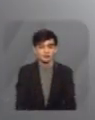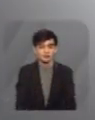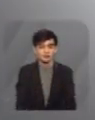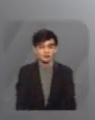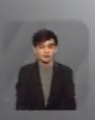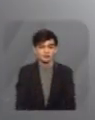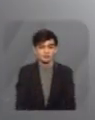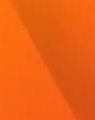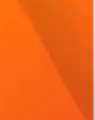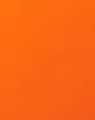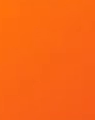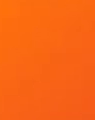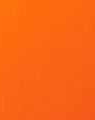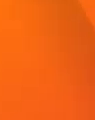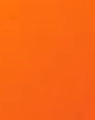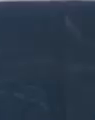Информбюро, Шығыс Қазақстан облысы.